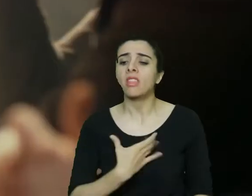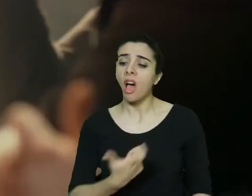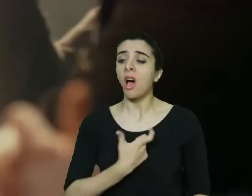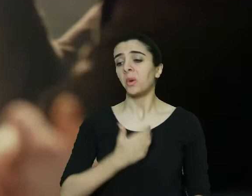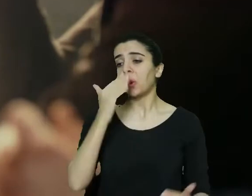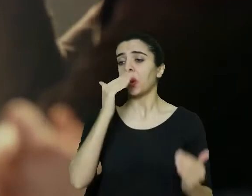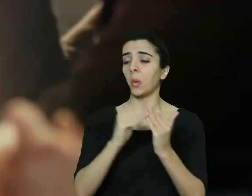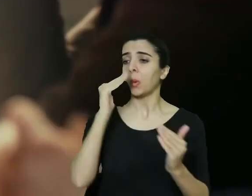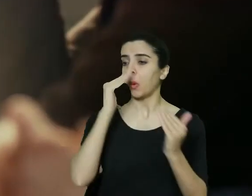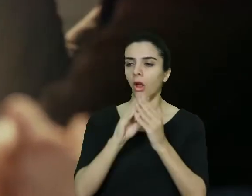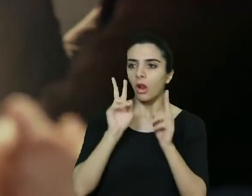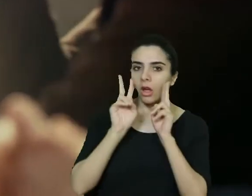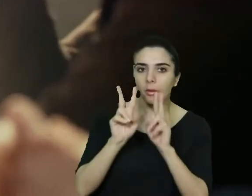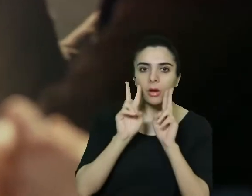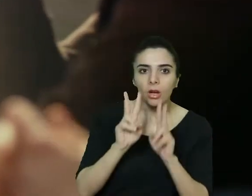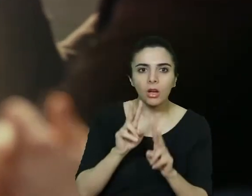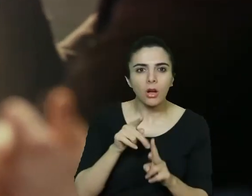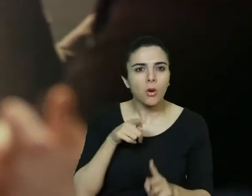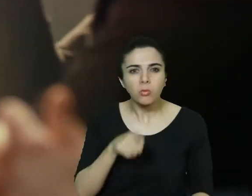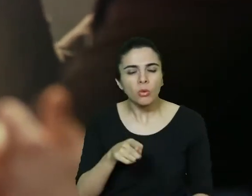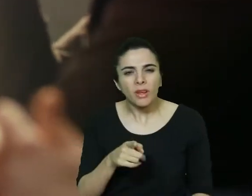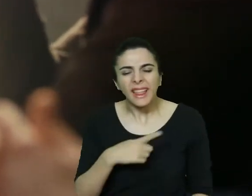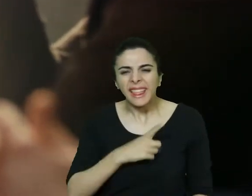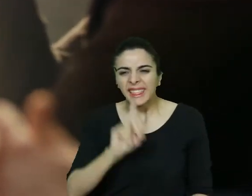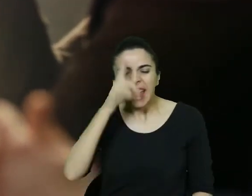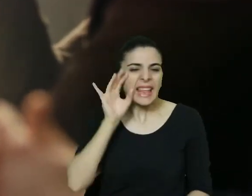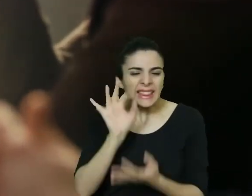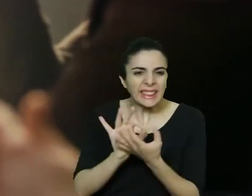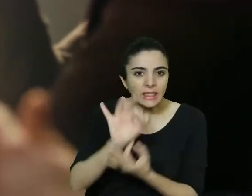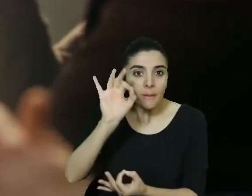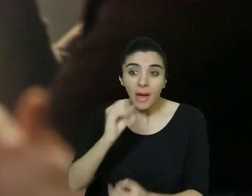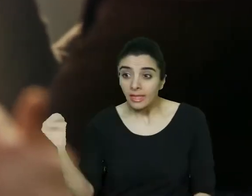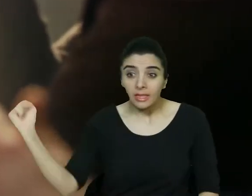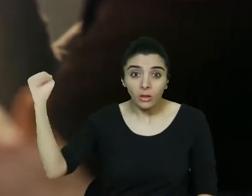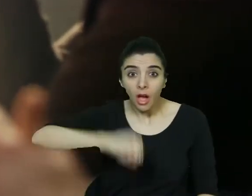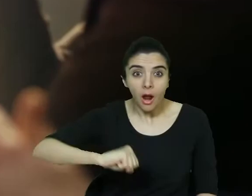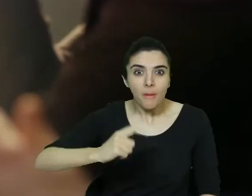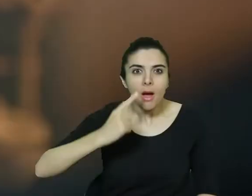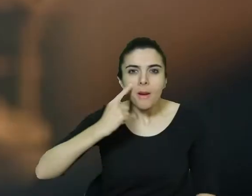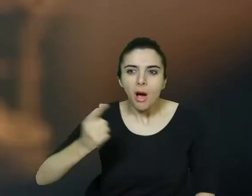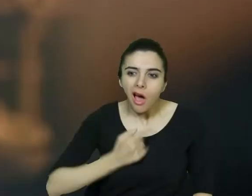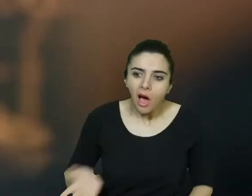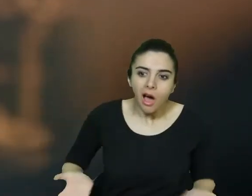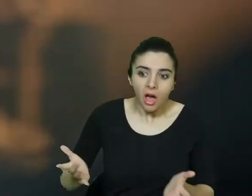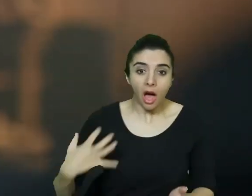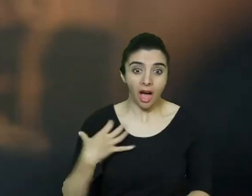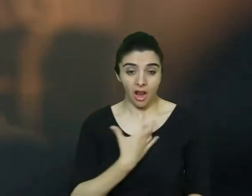baylar. Böyle tek tipleştirici ve darbeye yakıt pompalayan bir